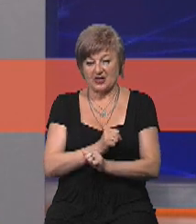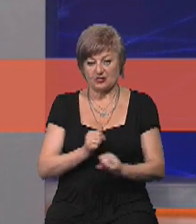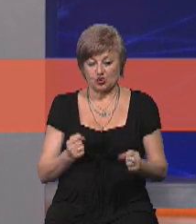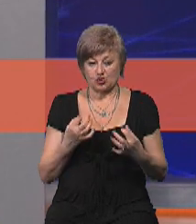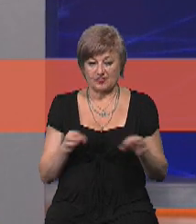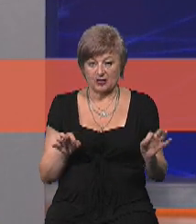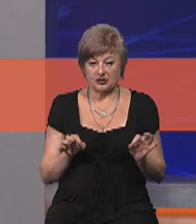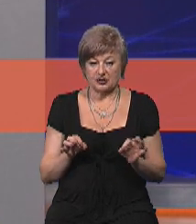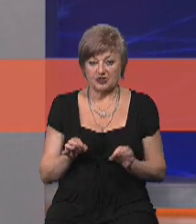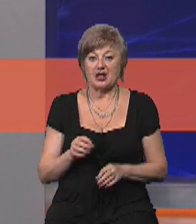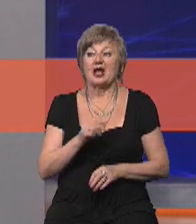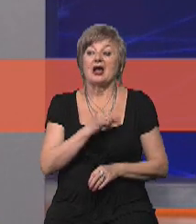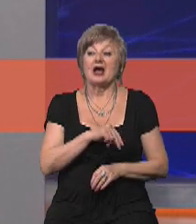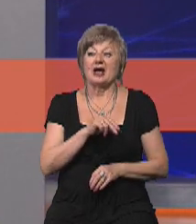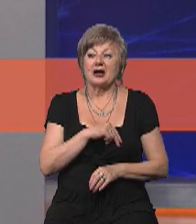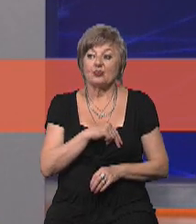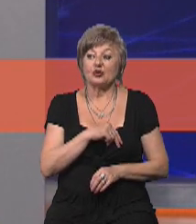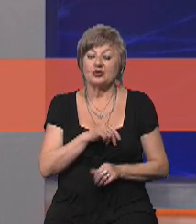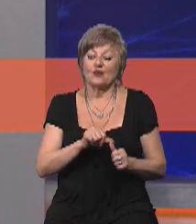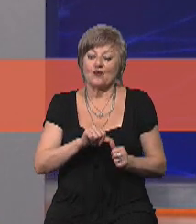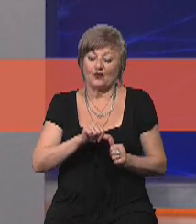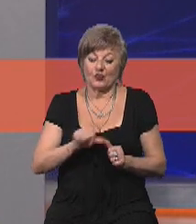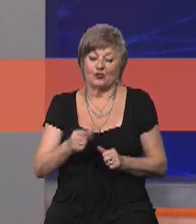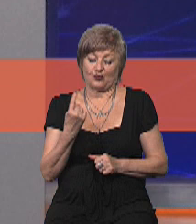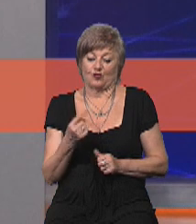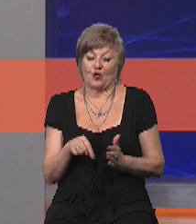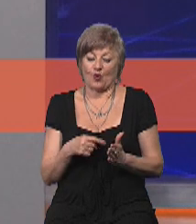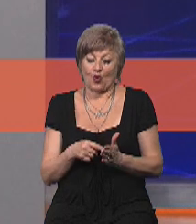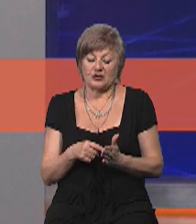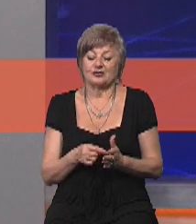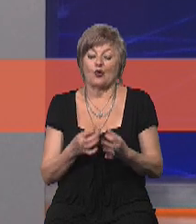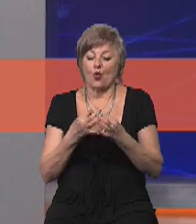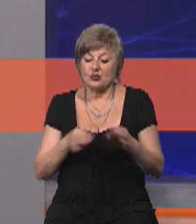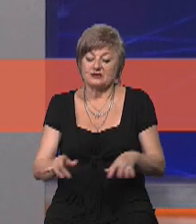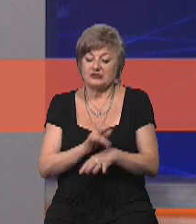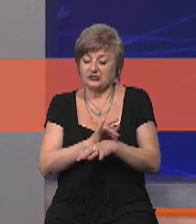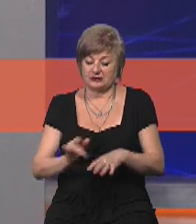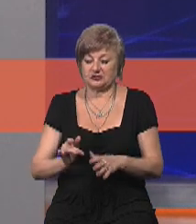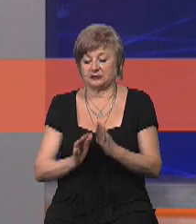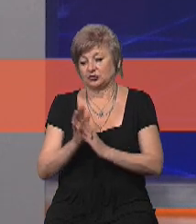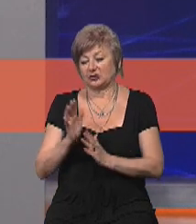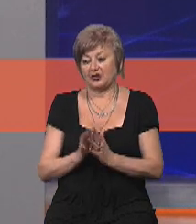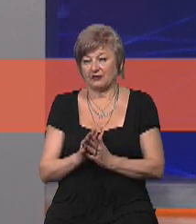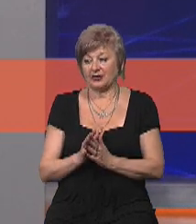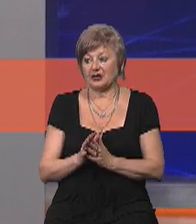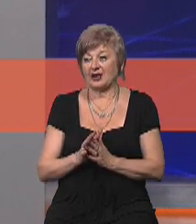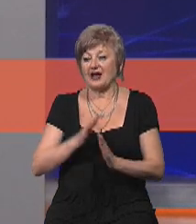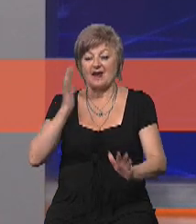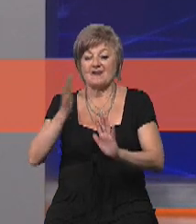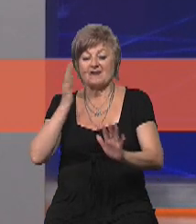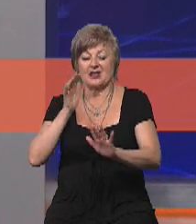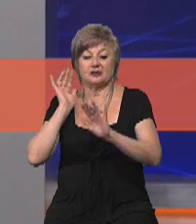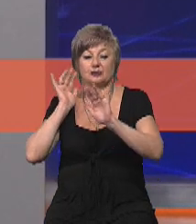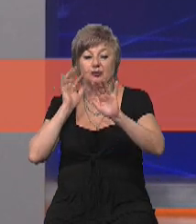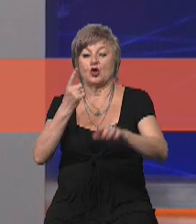что работать в отдельно взятом городе невозможно, освободив эту территорию от амброзии, потому что ветром до